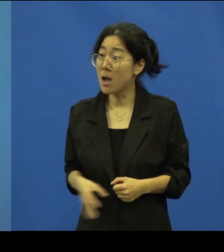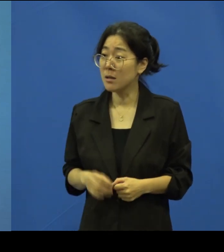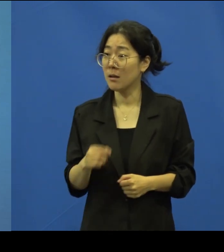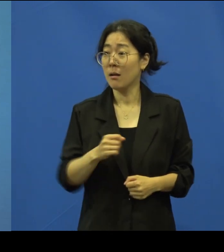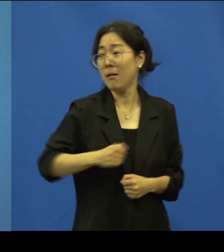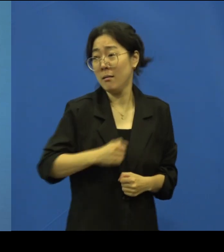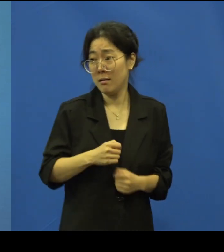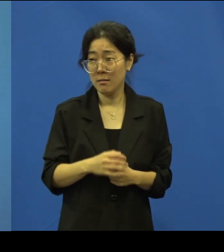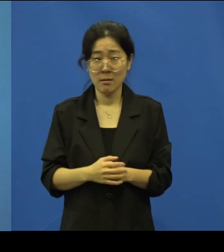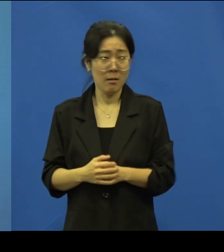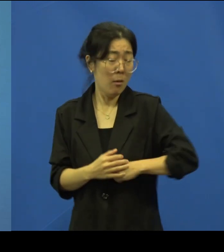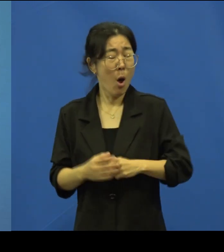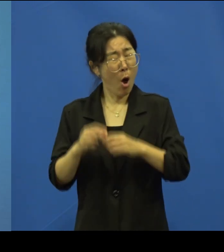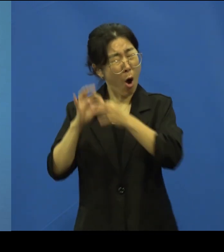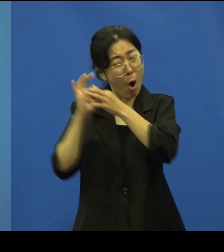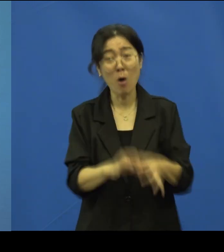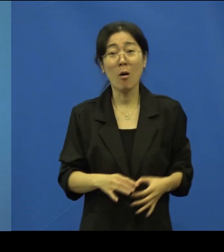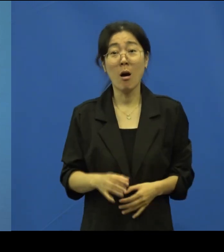썸 타고